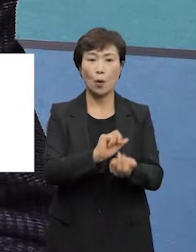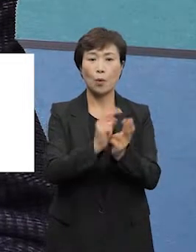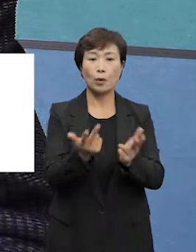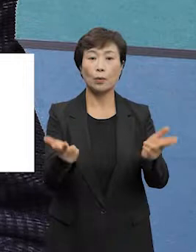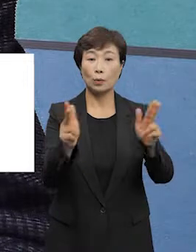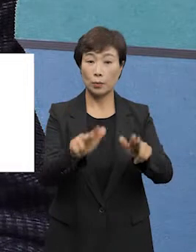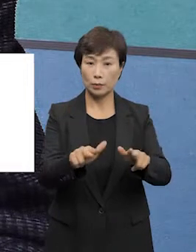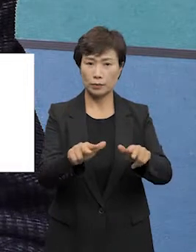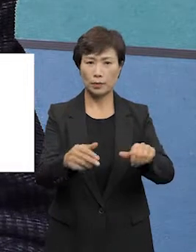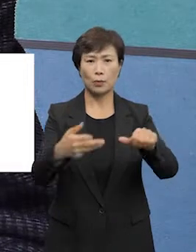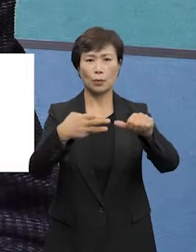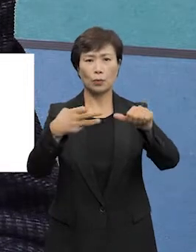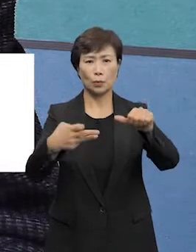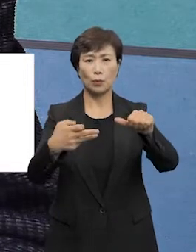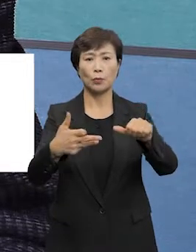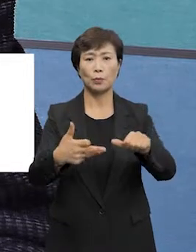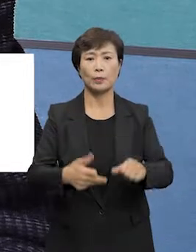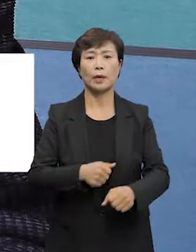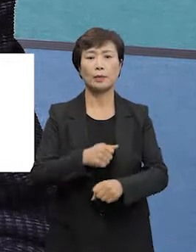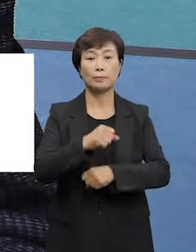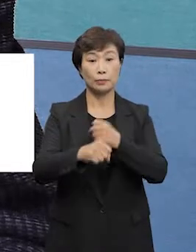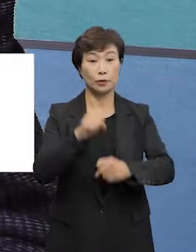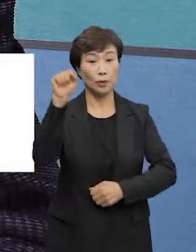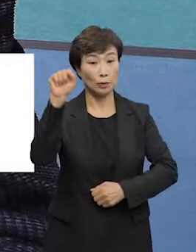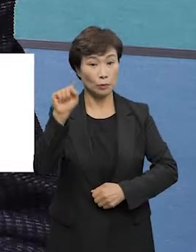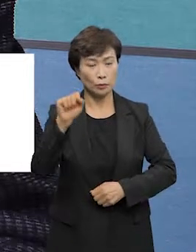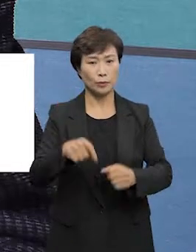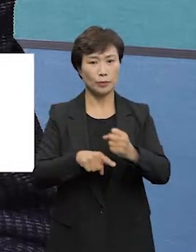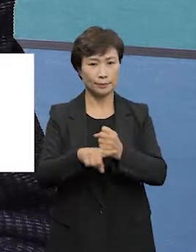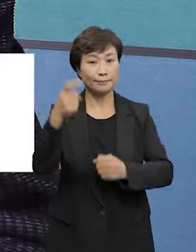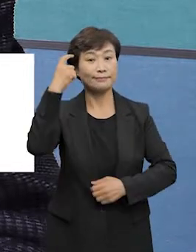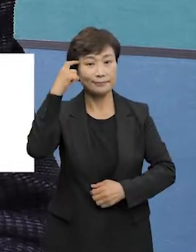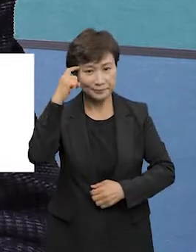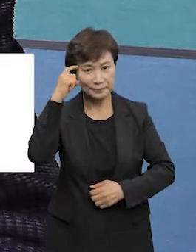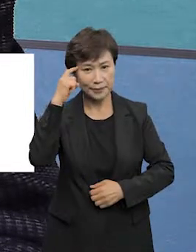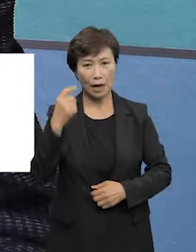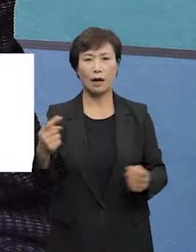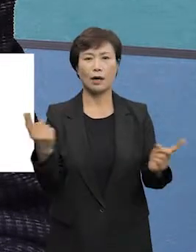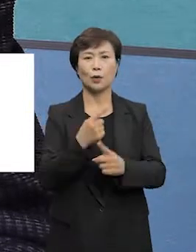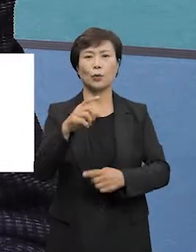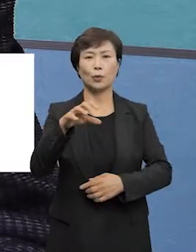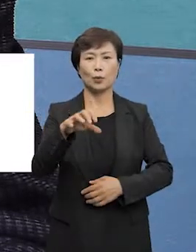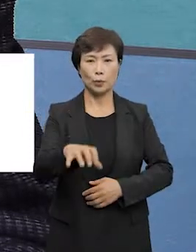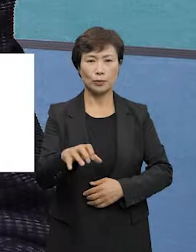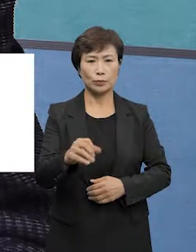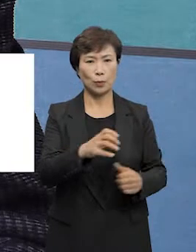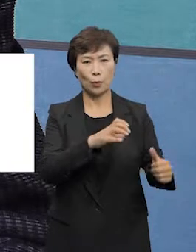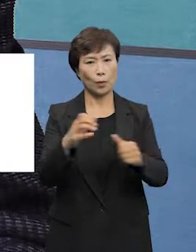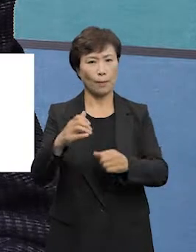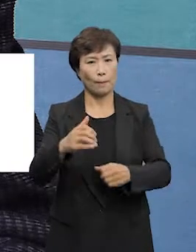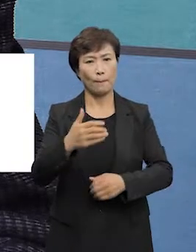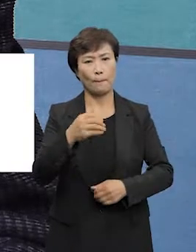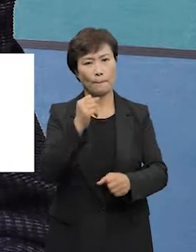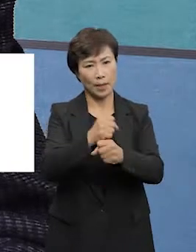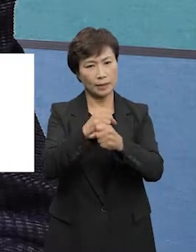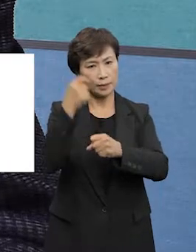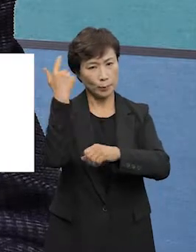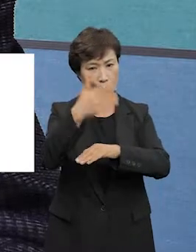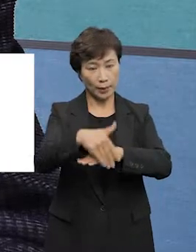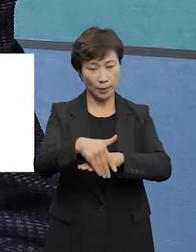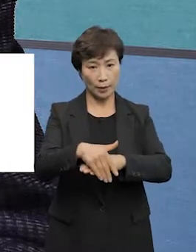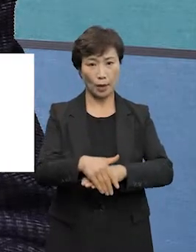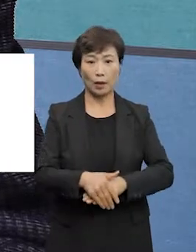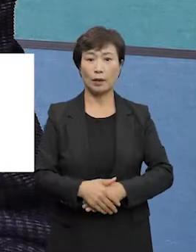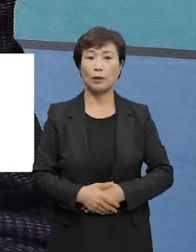화정근린공원이 5.18 민주화 운동의 의미를 되새김과 동시에 치유 공간으로 활용될 수 있도록 조정할 것입니다